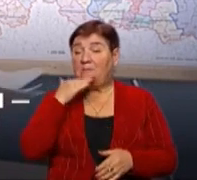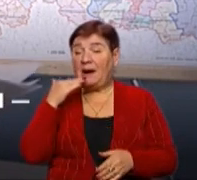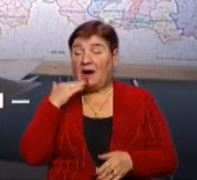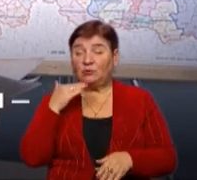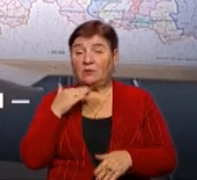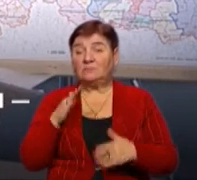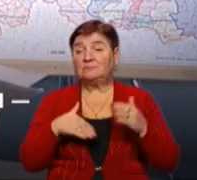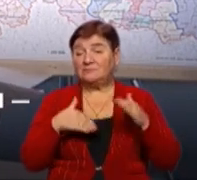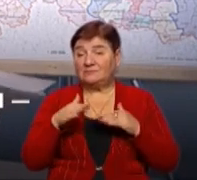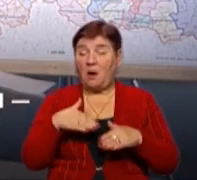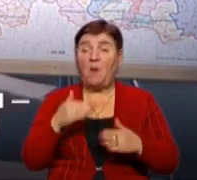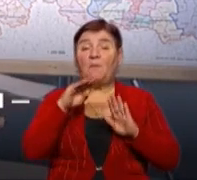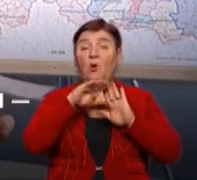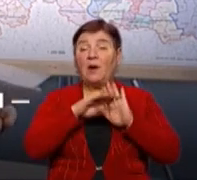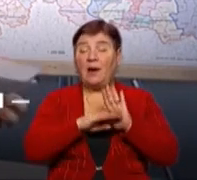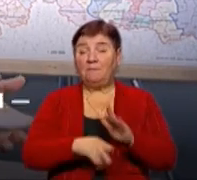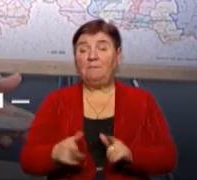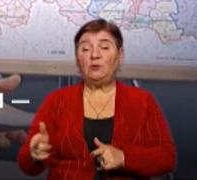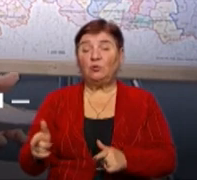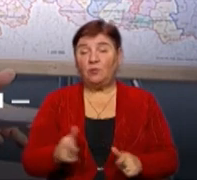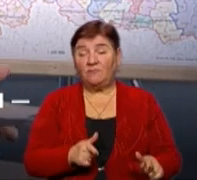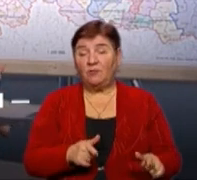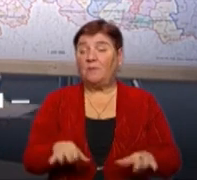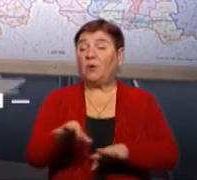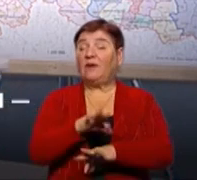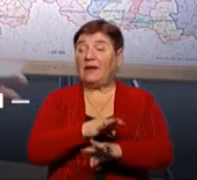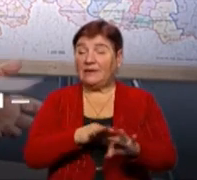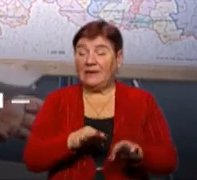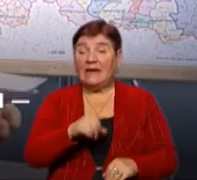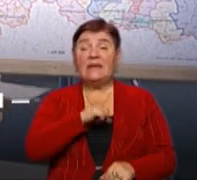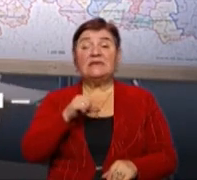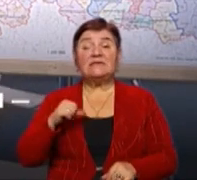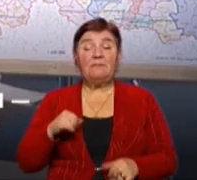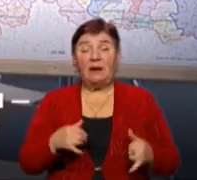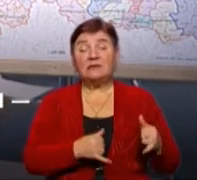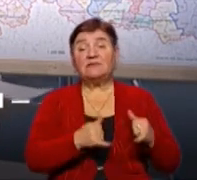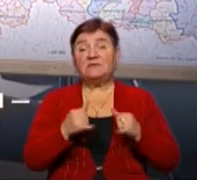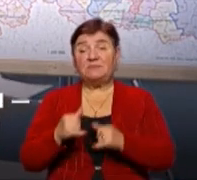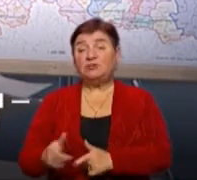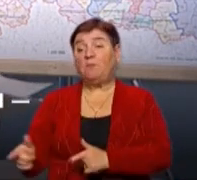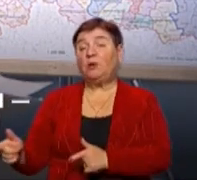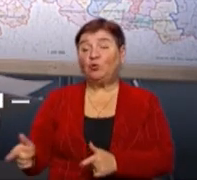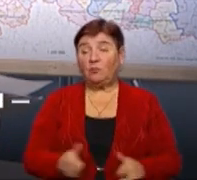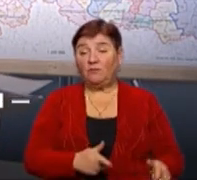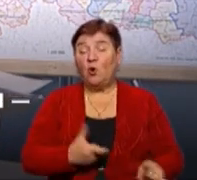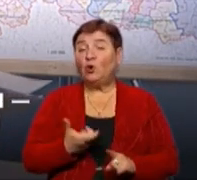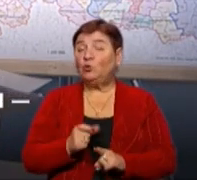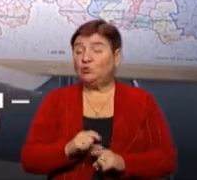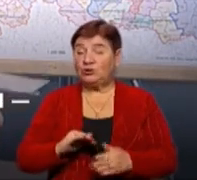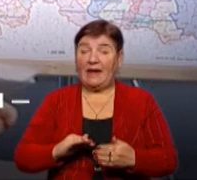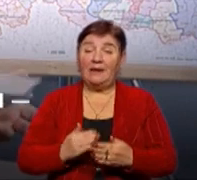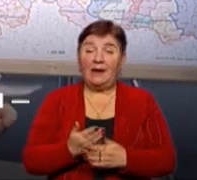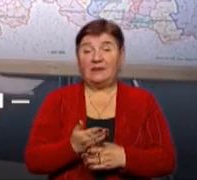багато фахових програм підготовки і проєктних менеджерів, і сама забезпечує підготовку дуже